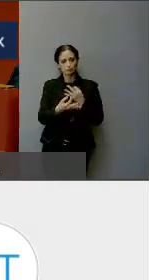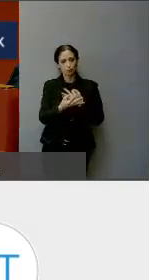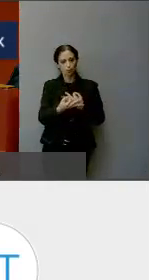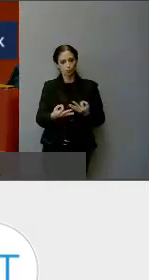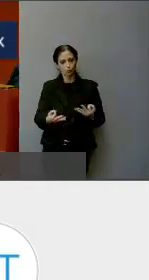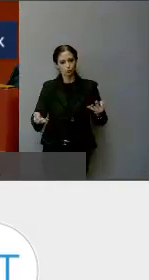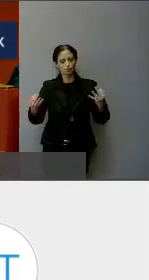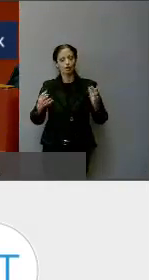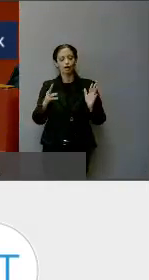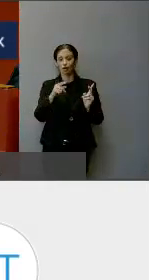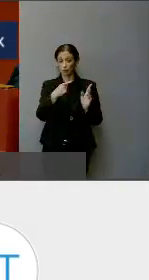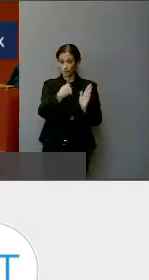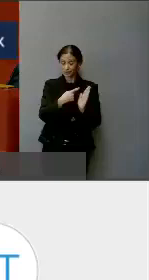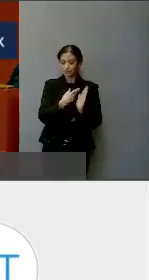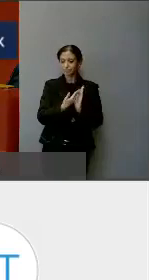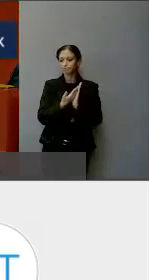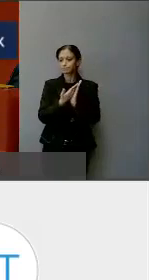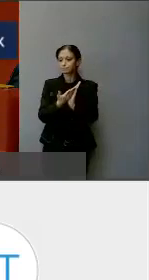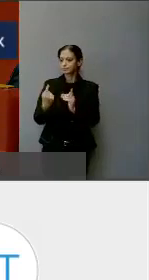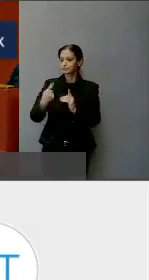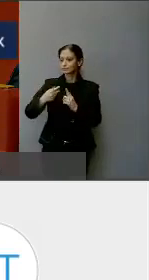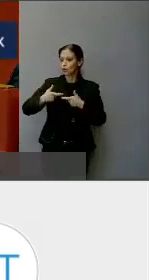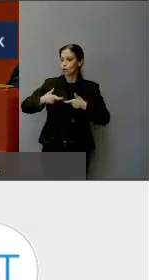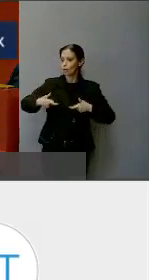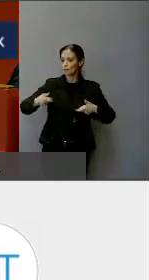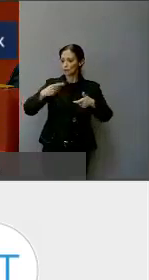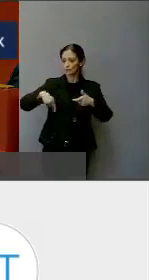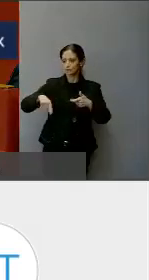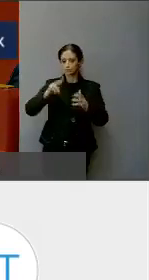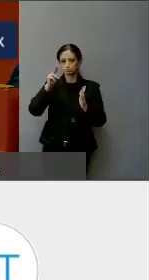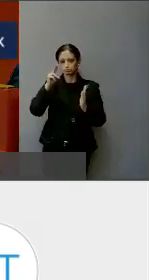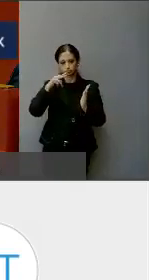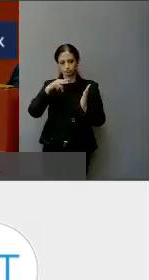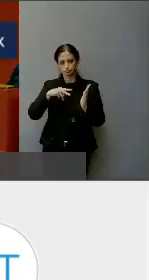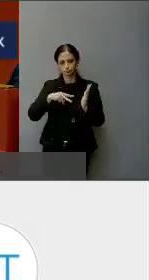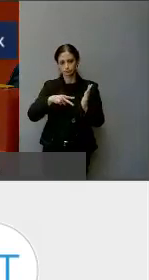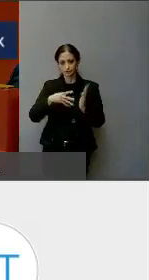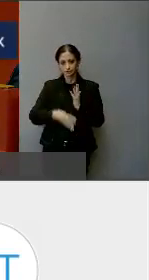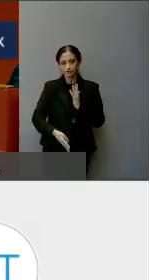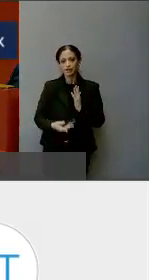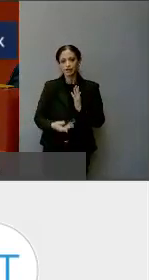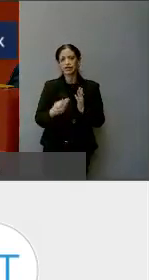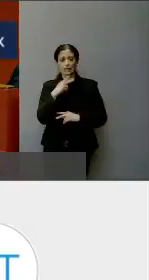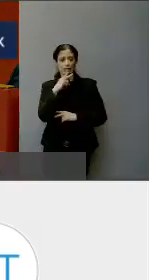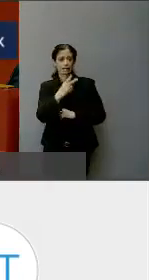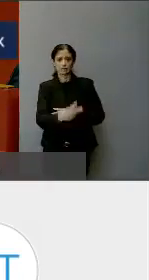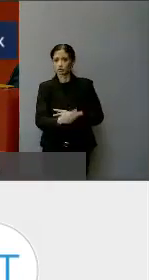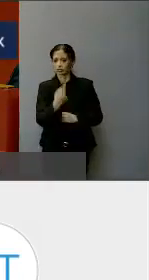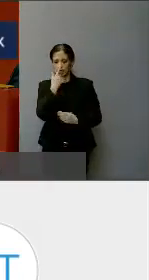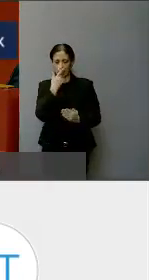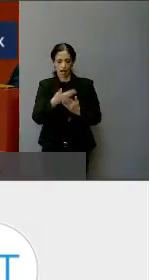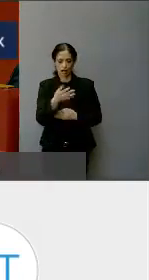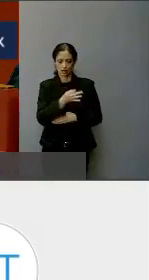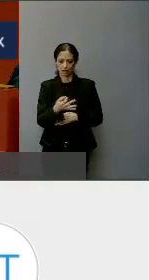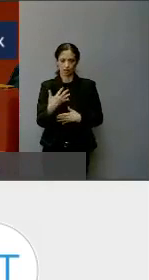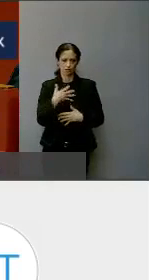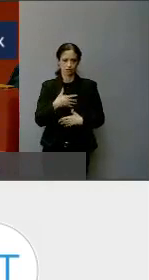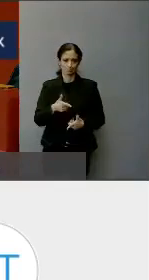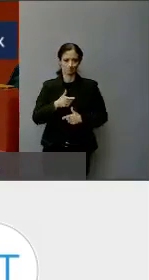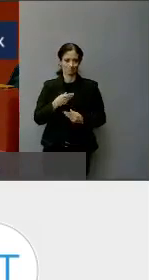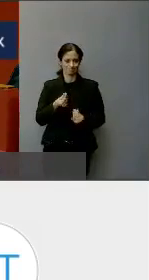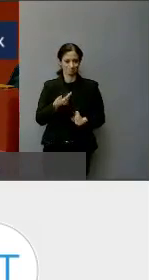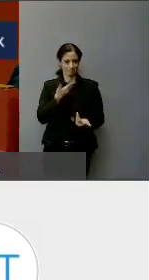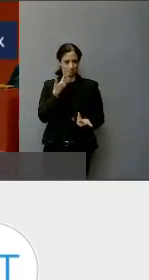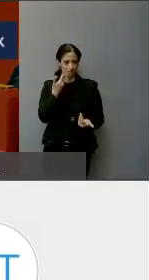sottoposti da parte di tutti noi in commissione le risposte sono stati inadeguati insoddisfacenti le risposte